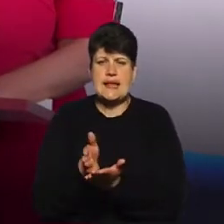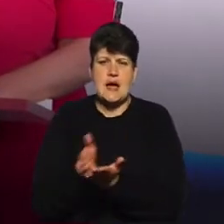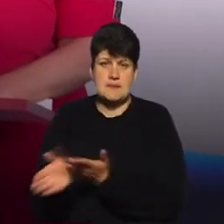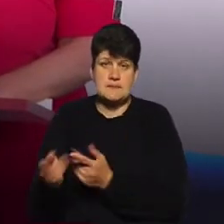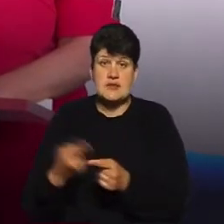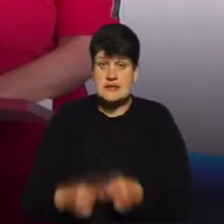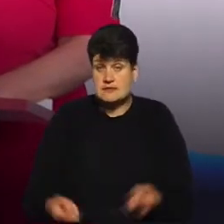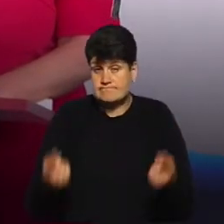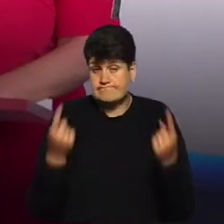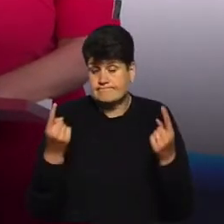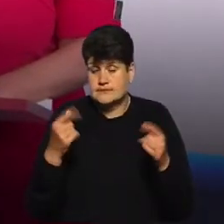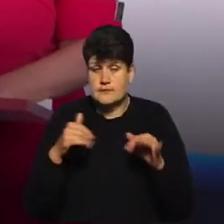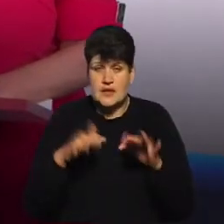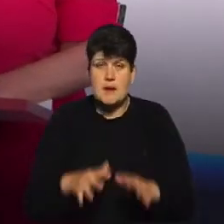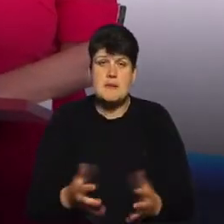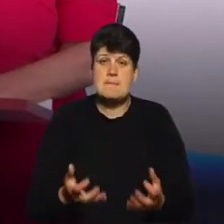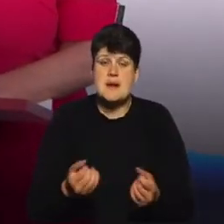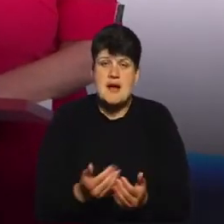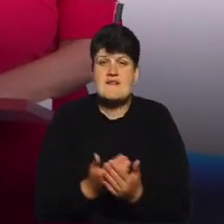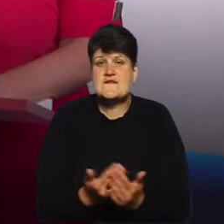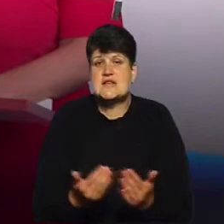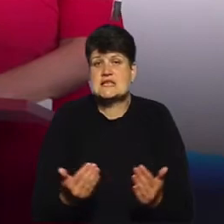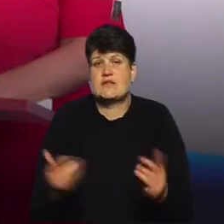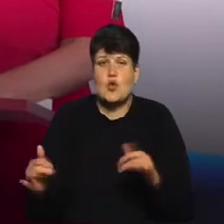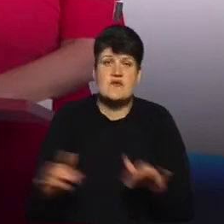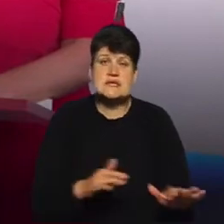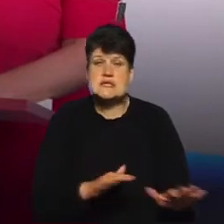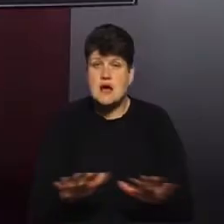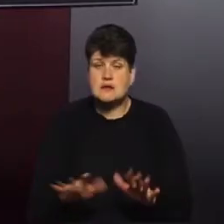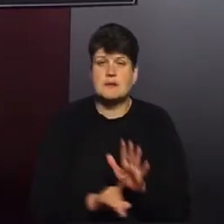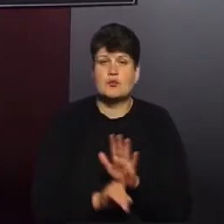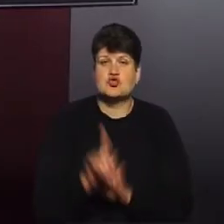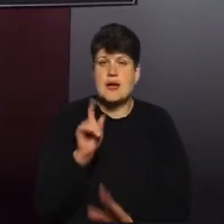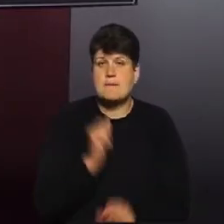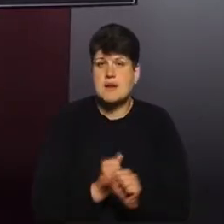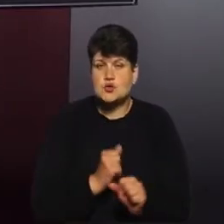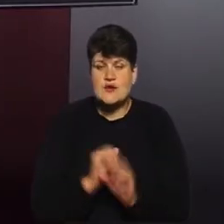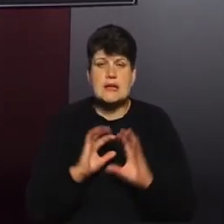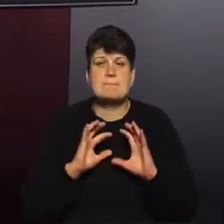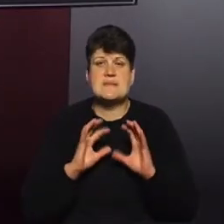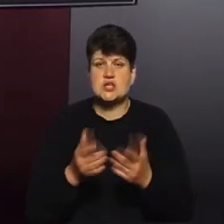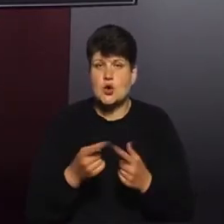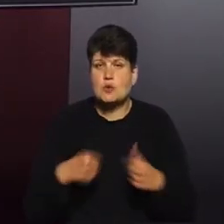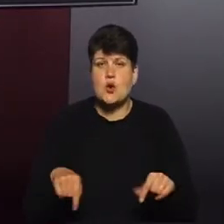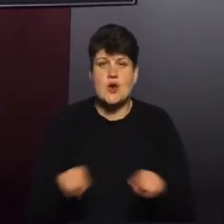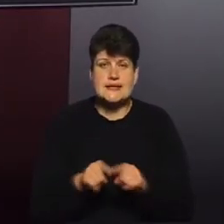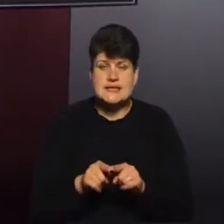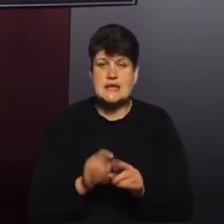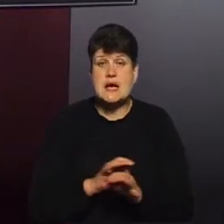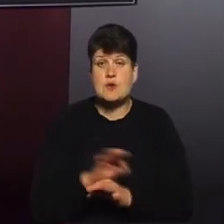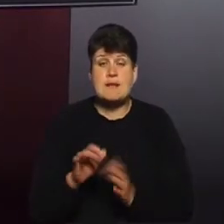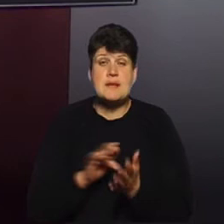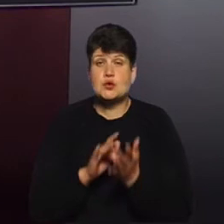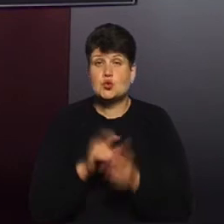Тобто ми приймаємо участь у виставкових заходах, ми починаємо працювати з міжнародними організаціями, а проєкт «Мандруй Україною», він зосереджений